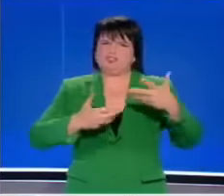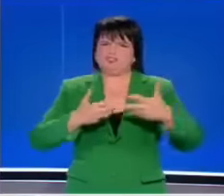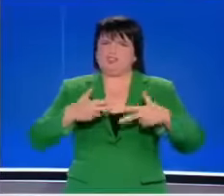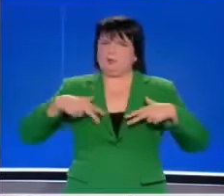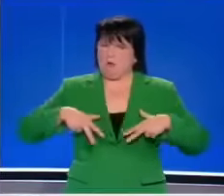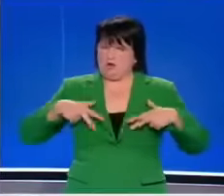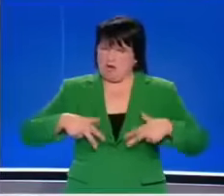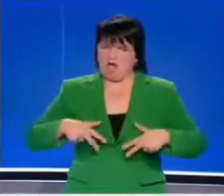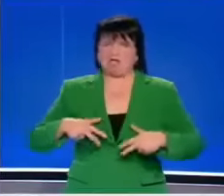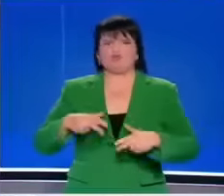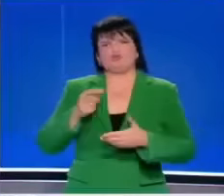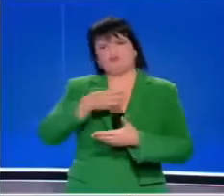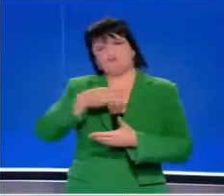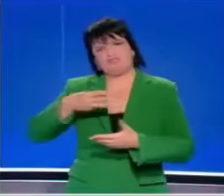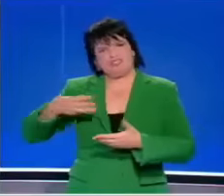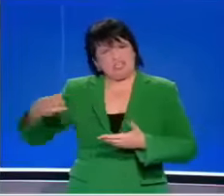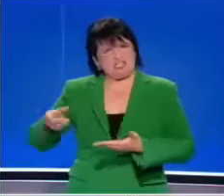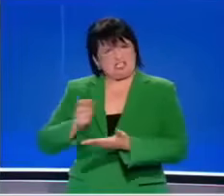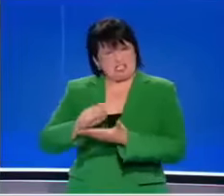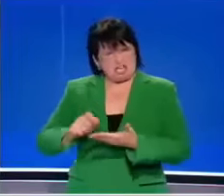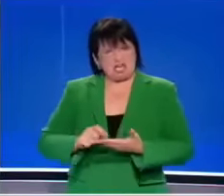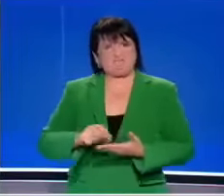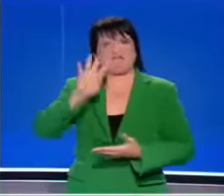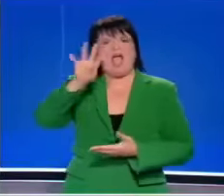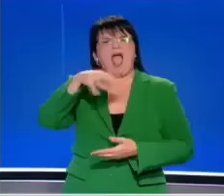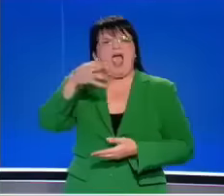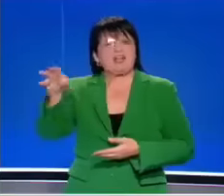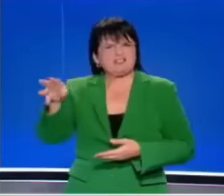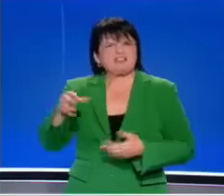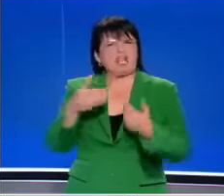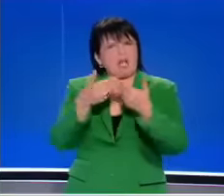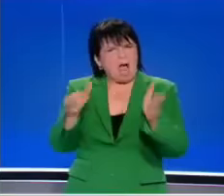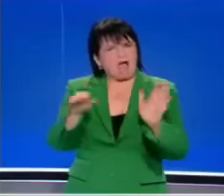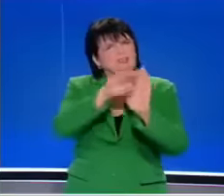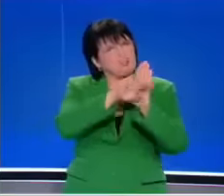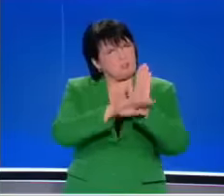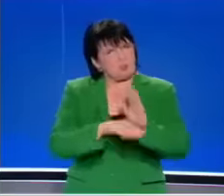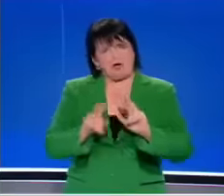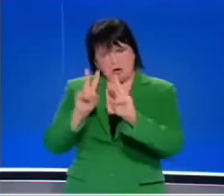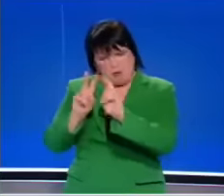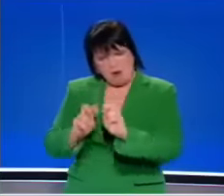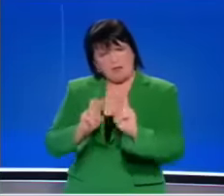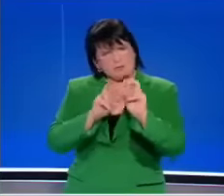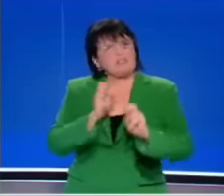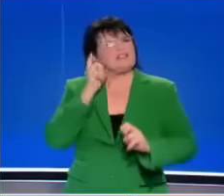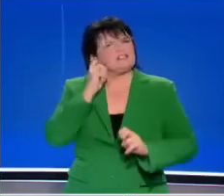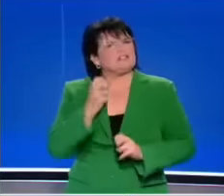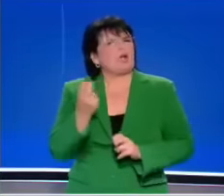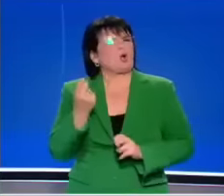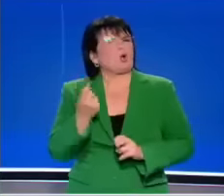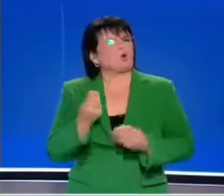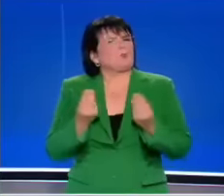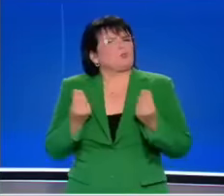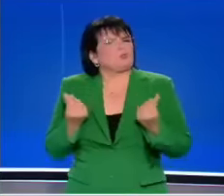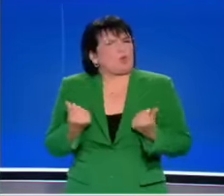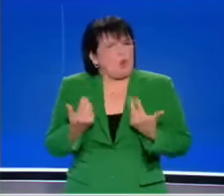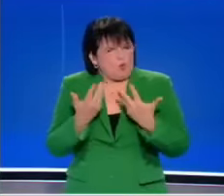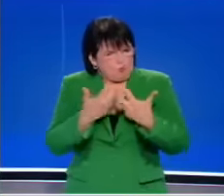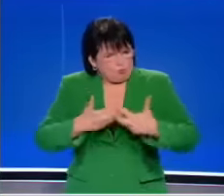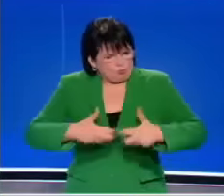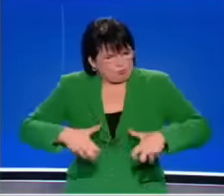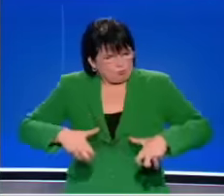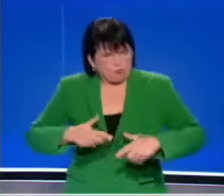μ μέσα στην κουμουνδούρου να ανοίξουμε τα excel να δούμε τις υποθέσεις καταλαβαίνω πολύ καλά πς πώς λειτουργεί η οικονομία είναι ένα δυναμικό